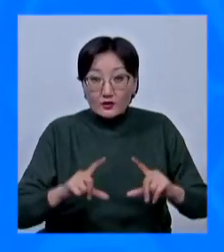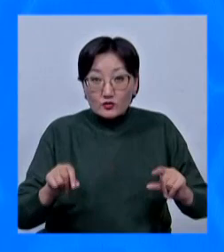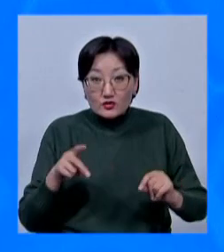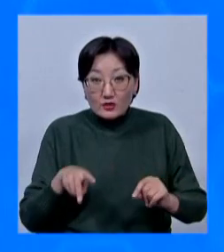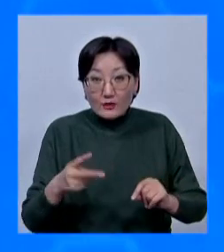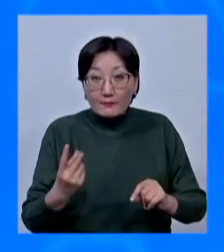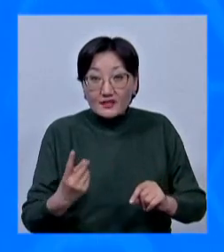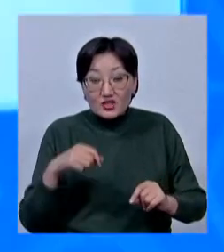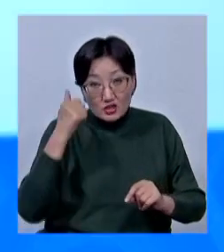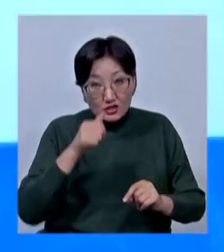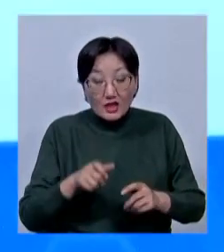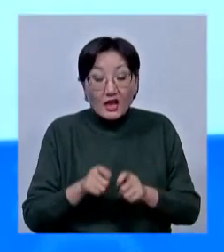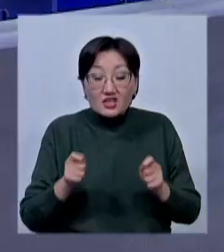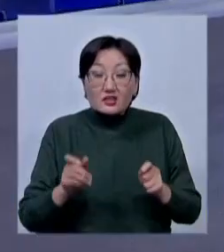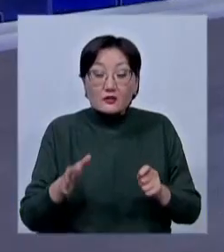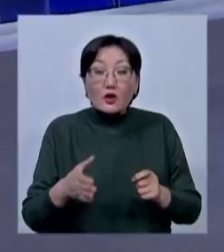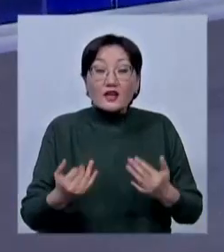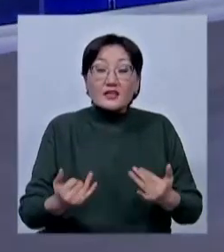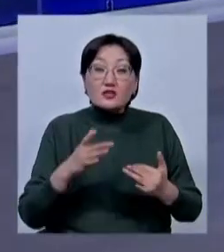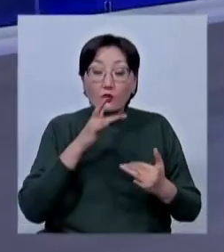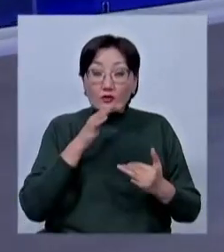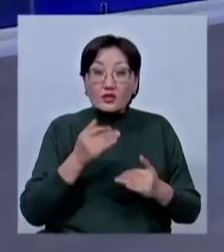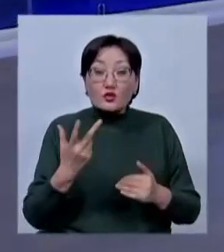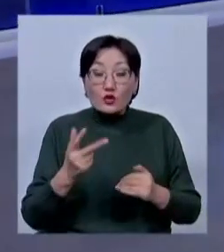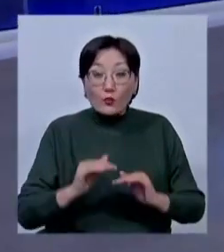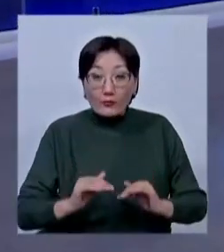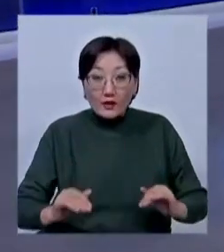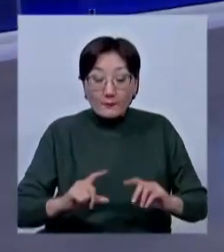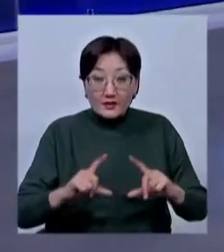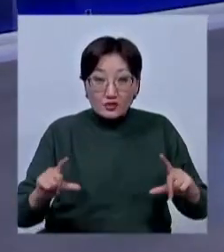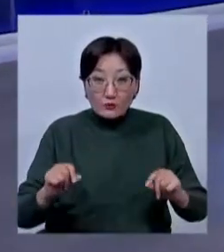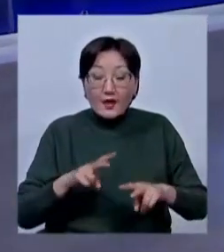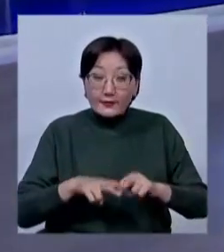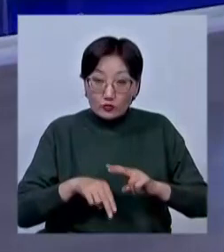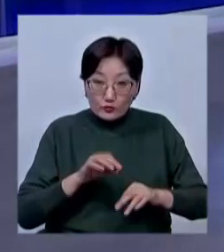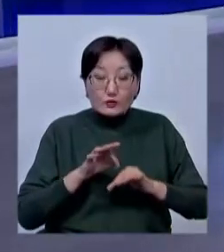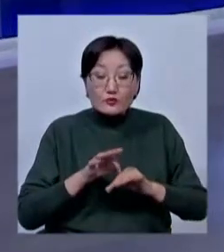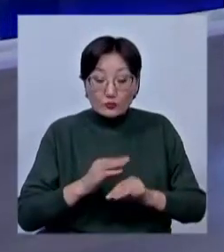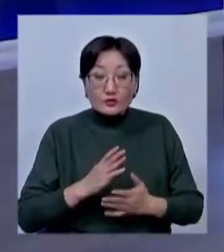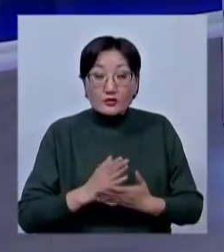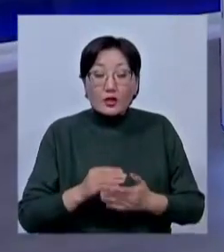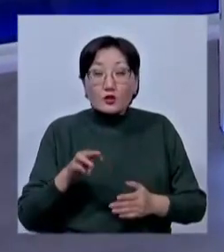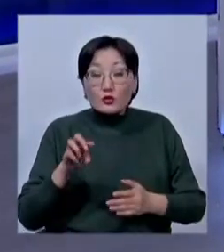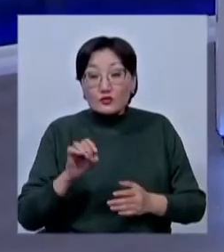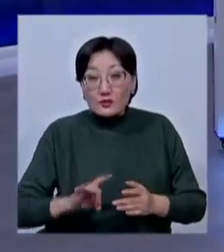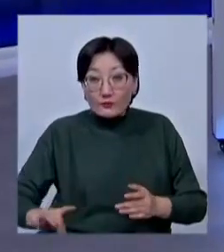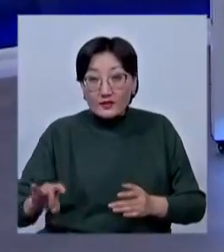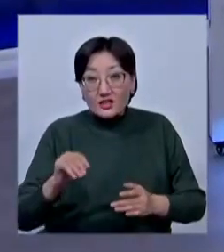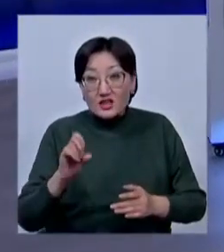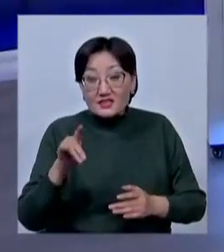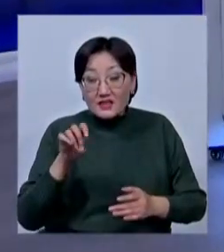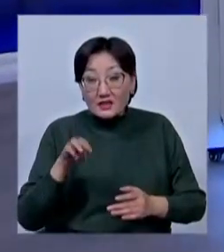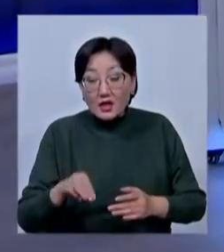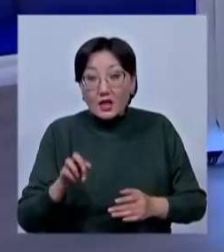ол ашылады. Одан басқа қазіргі кезде 3 балабақшаның құрылысы жүріп жатыр. Түрксіб ауданында, Жасқанат ықшам